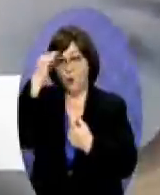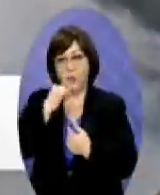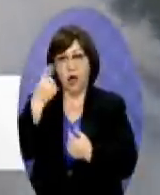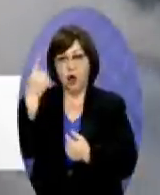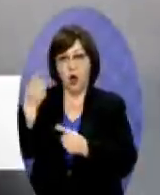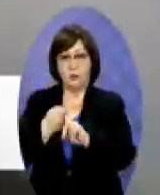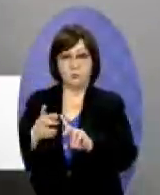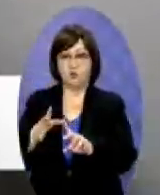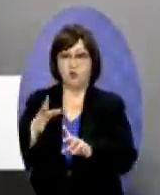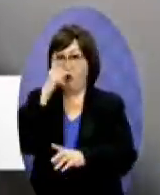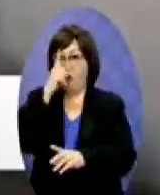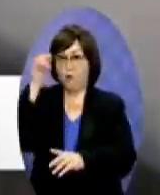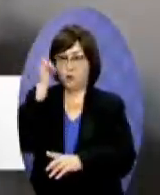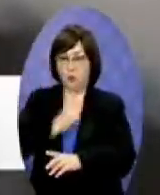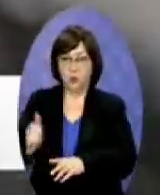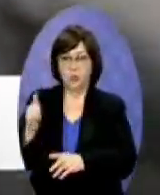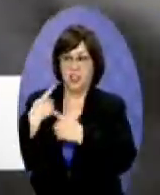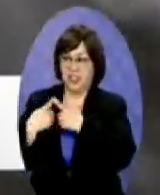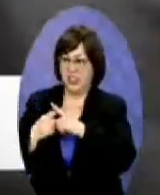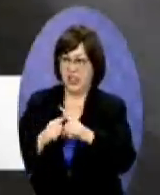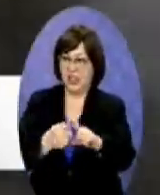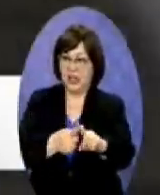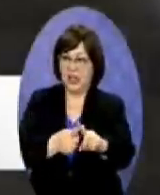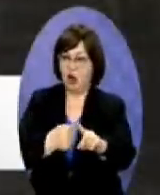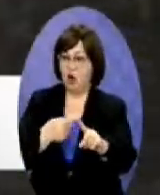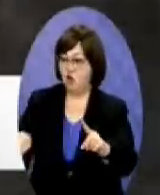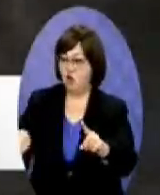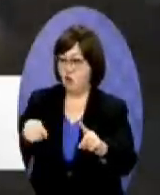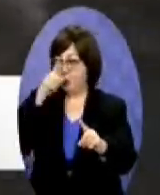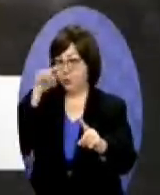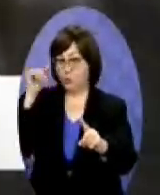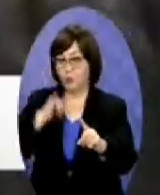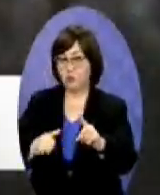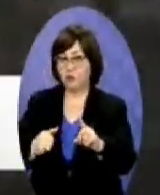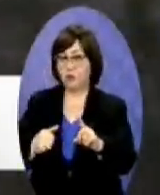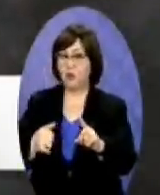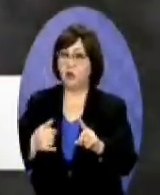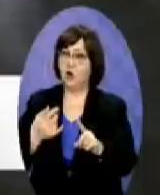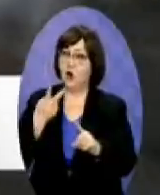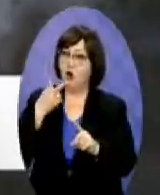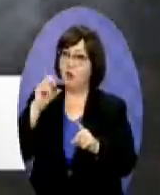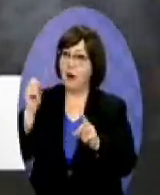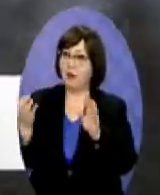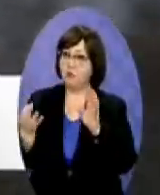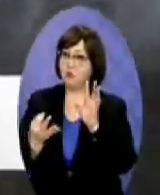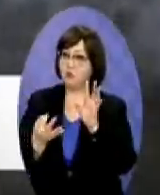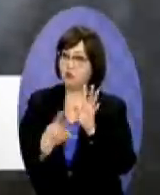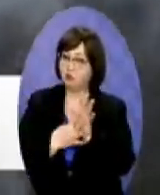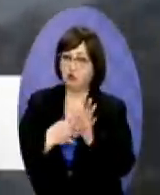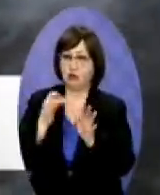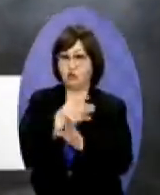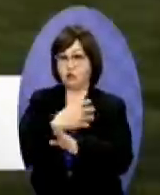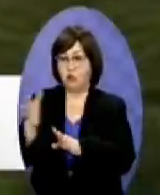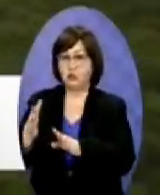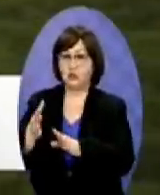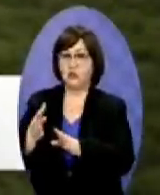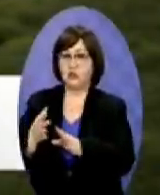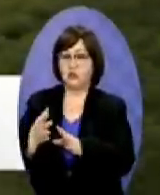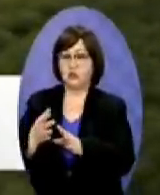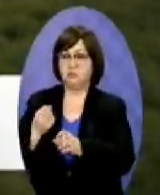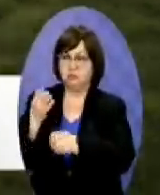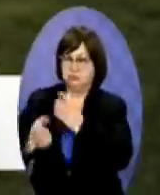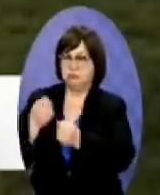нь Оросын албаны улсын манай хил орчмын нутагт он гарсаар 40 гаруй ой хөрийн төмөр бүртгэгдсэн байна. Иймээс түмэрийг хил нэвтэрч орж